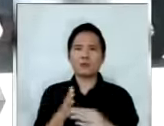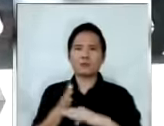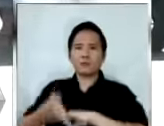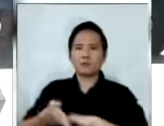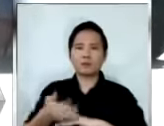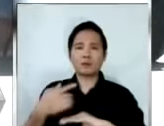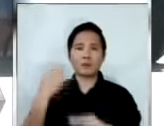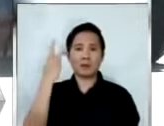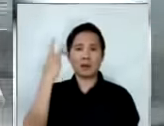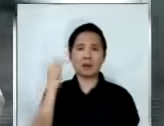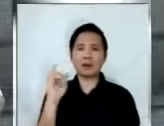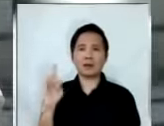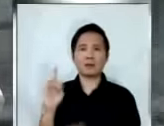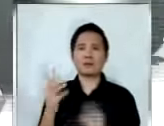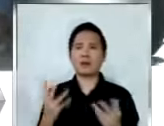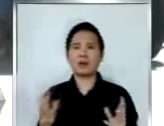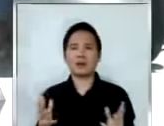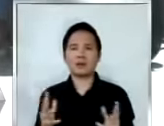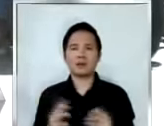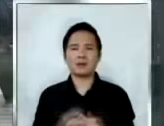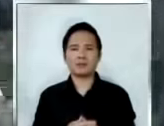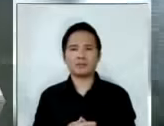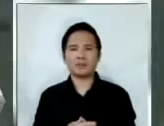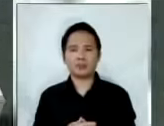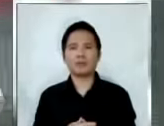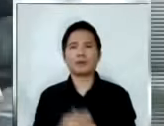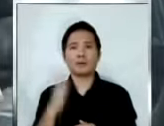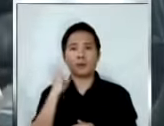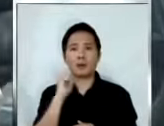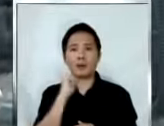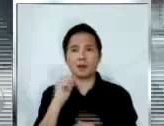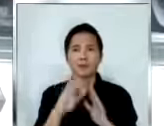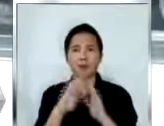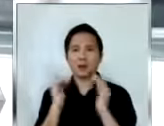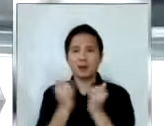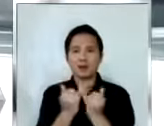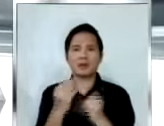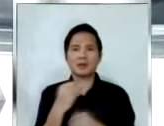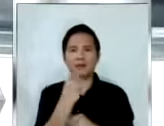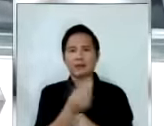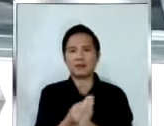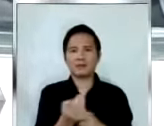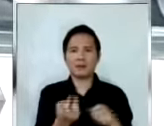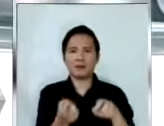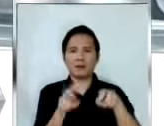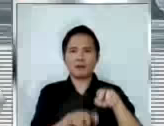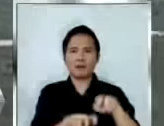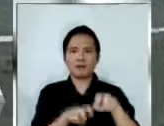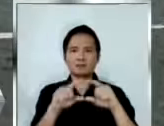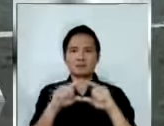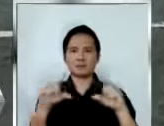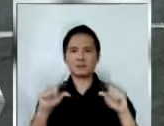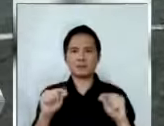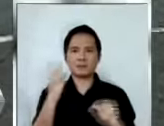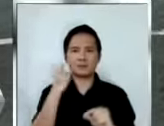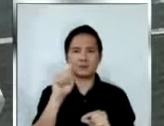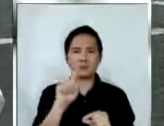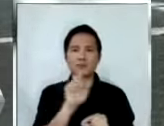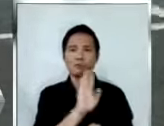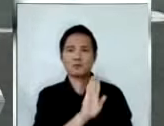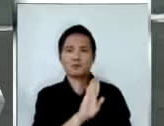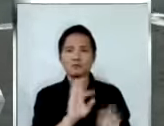sa panukala ay kung pwedeng barangay ang magbigay ng angkas pass sa magkakaanak para may pruweba sila kung sakaling masita